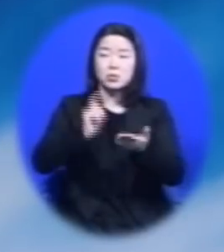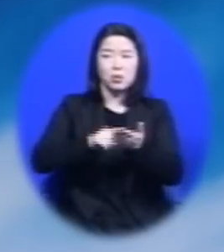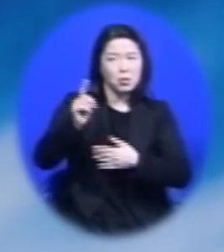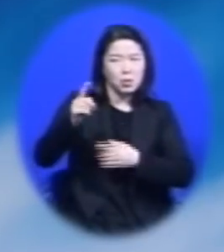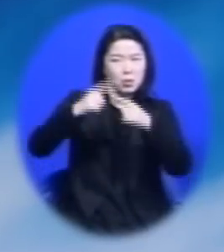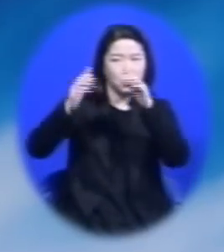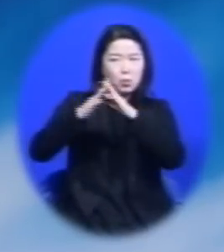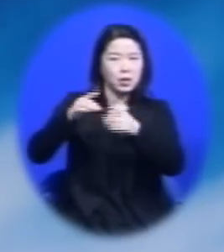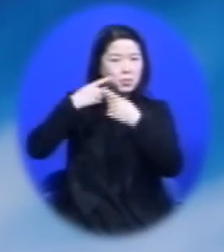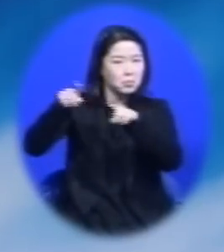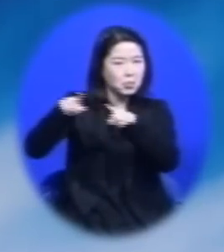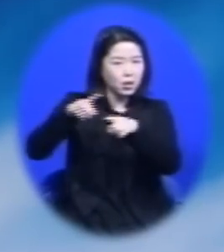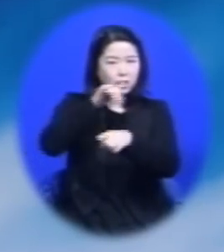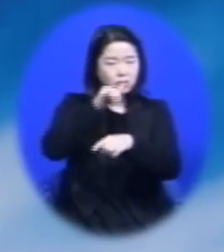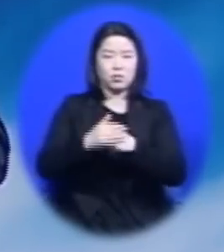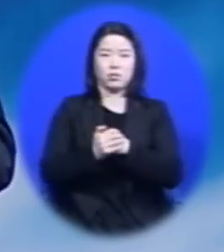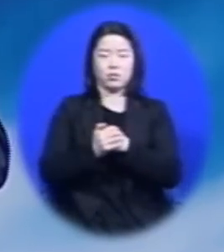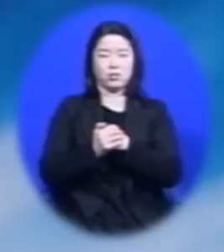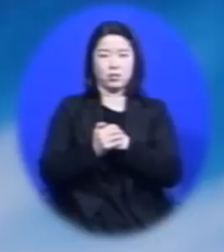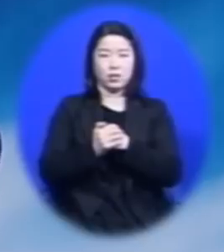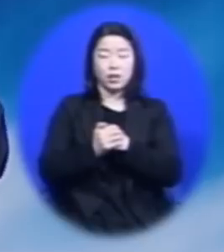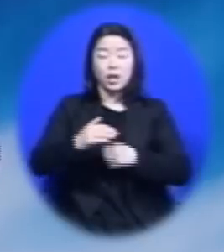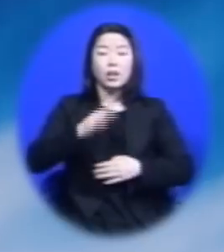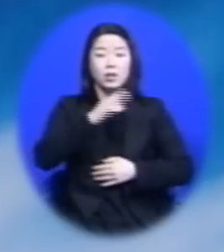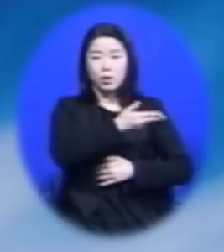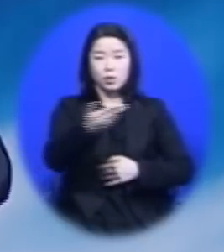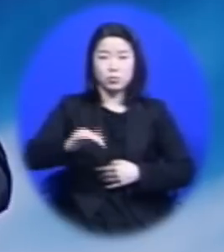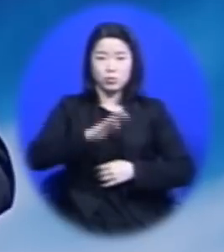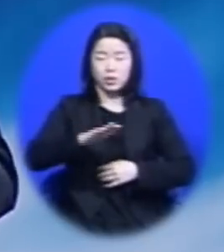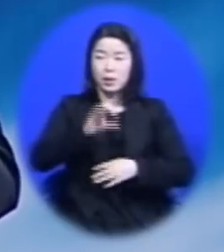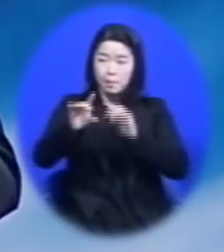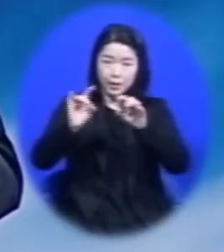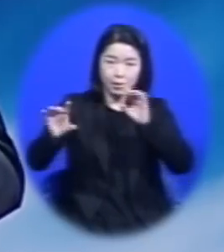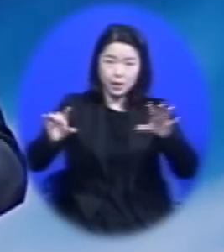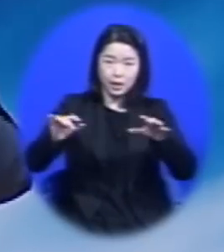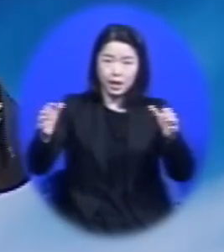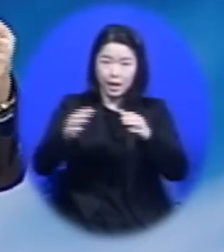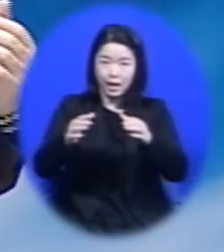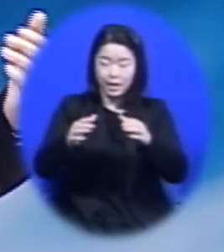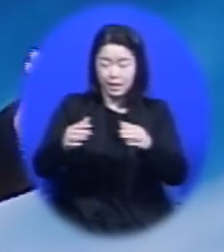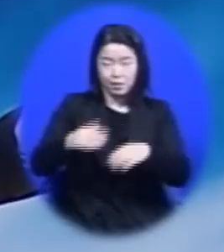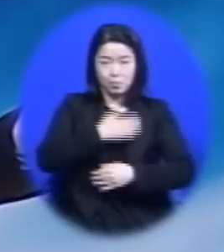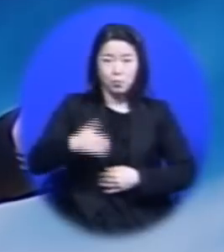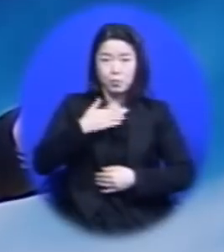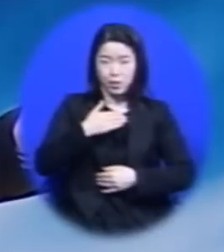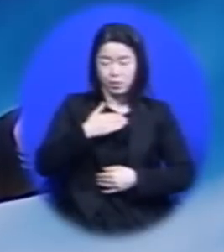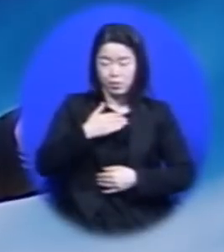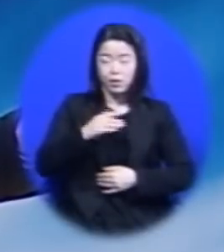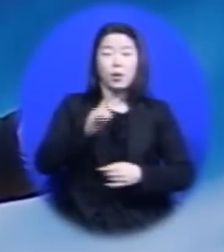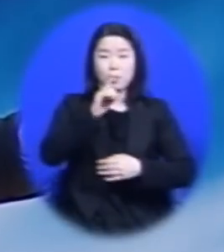비판합니다 여러분 우리는 서로 지체라고 했는데 만지신